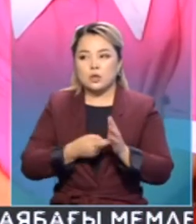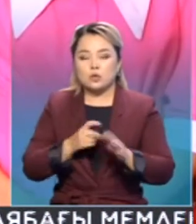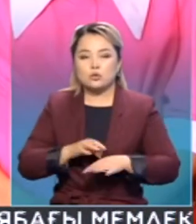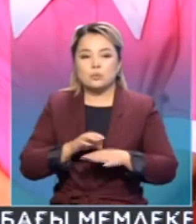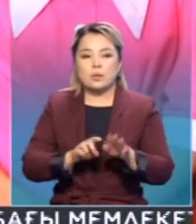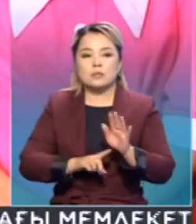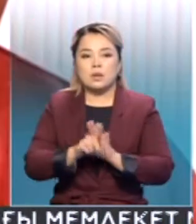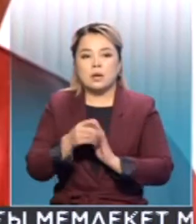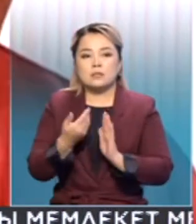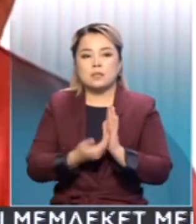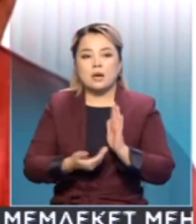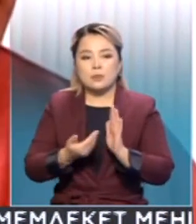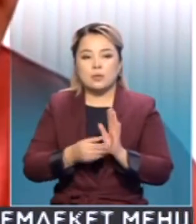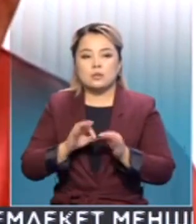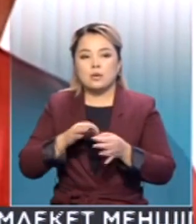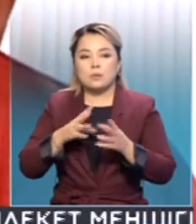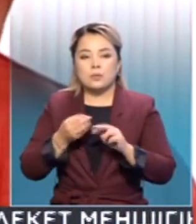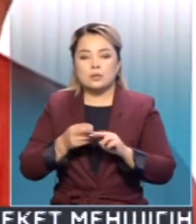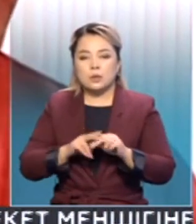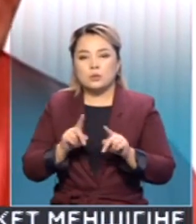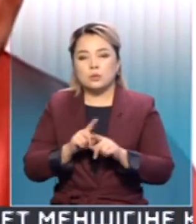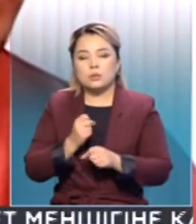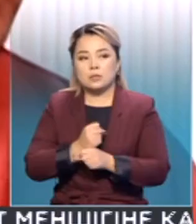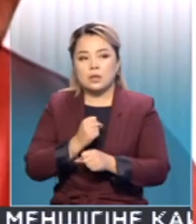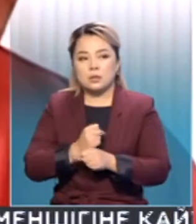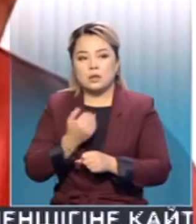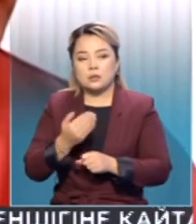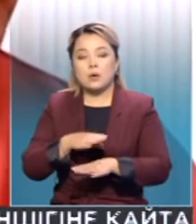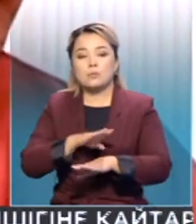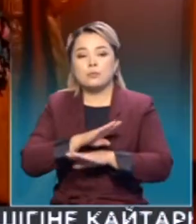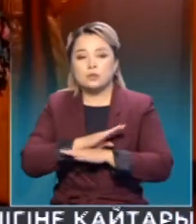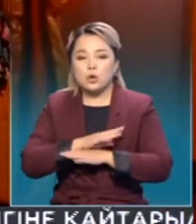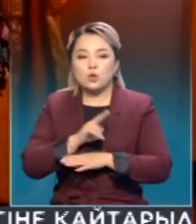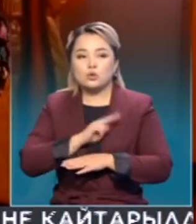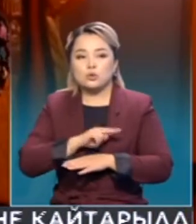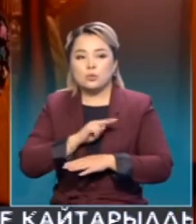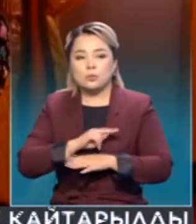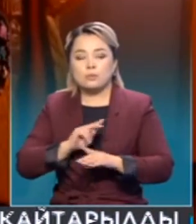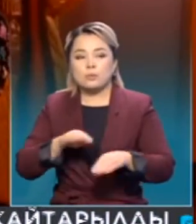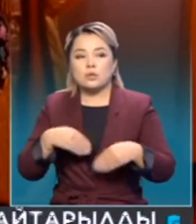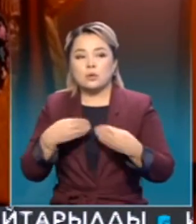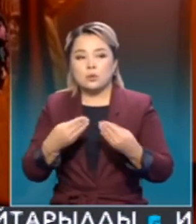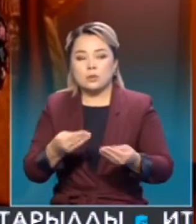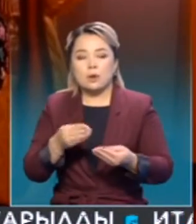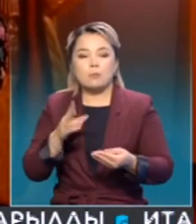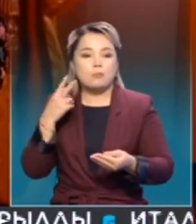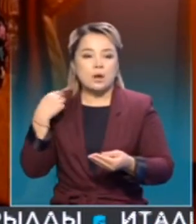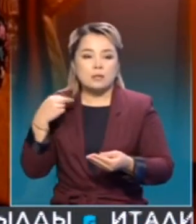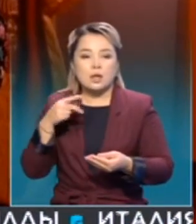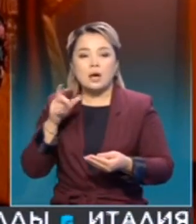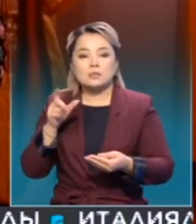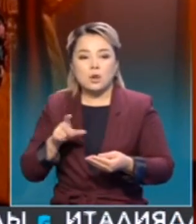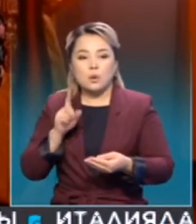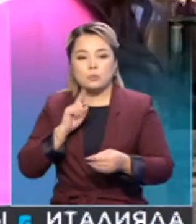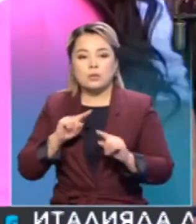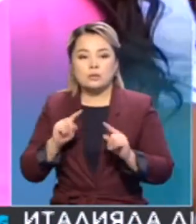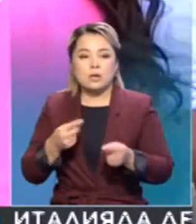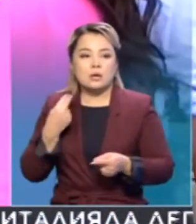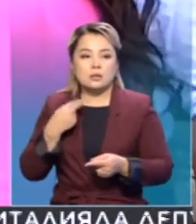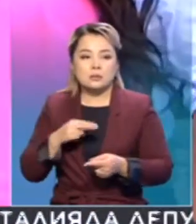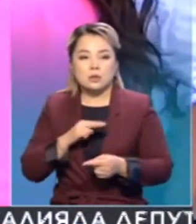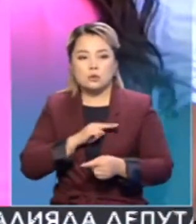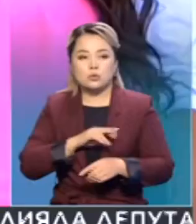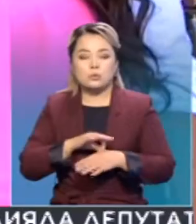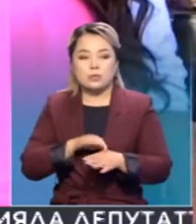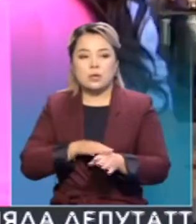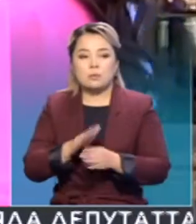жүргізді. Сараптамалар жасалды, нәтижесінде марқұмға жұмыс беруші Пәкістан азаматы уақытша ұстау изоляторына